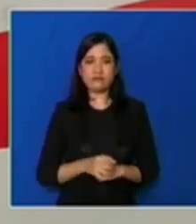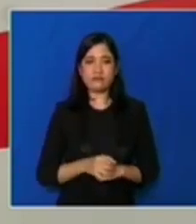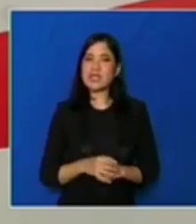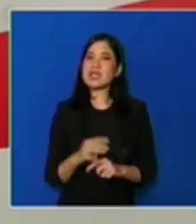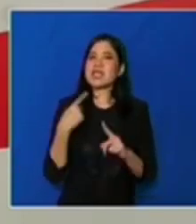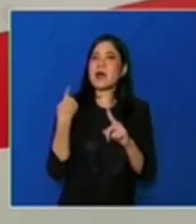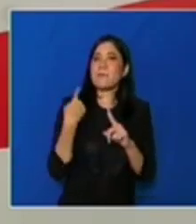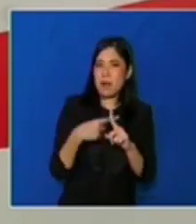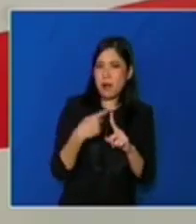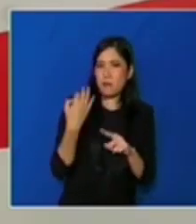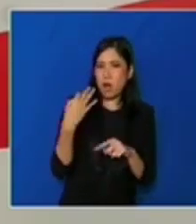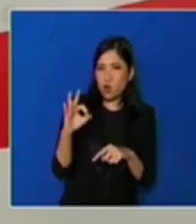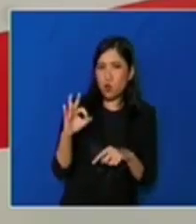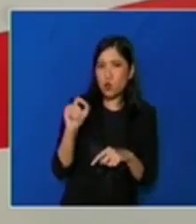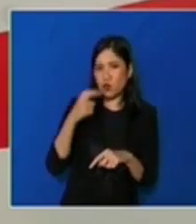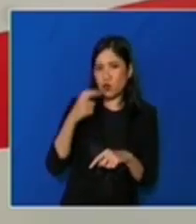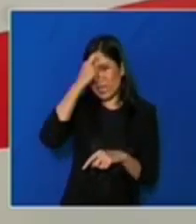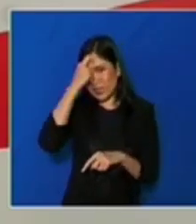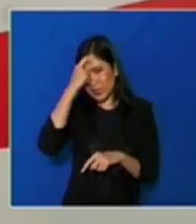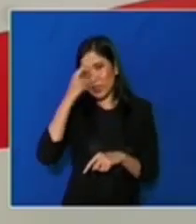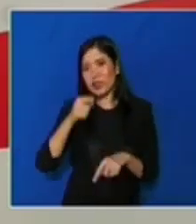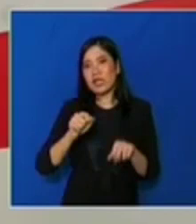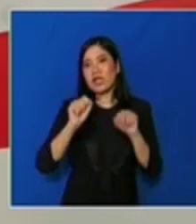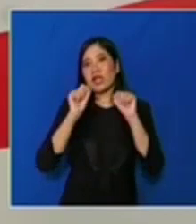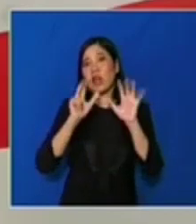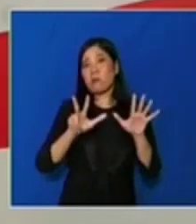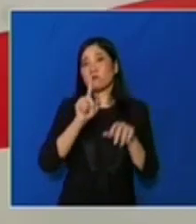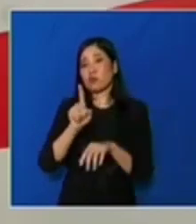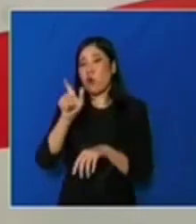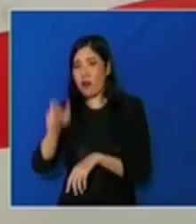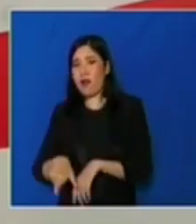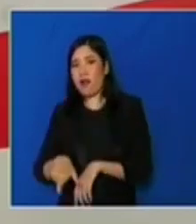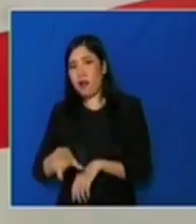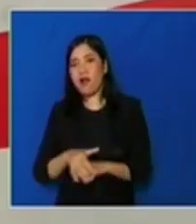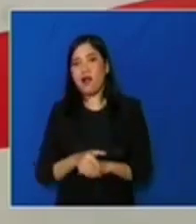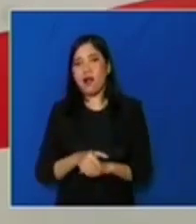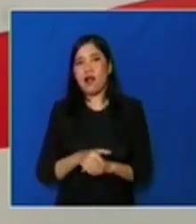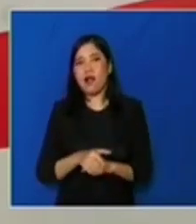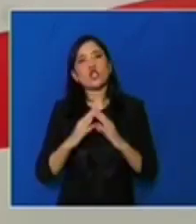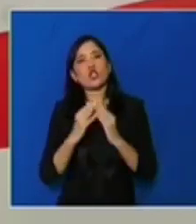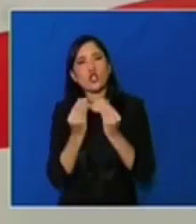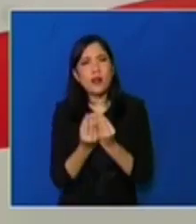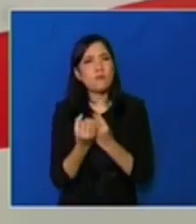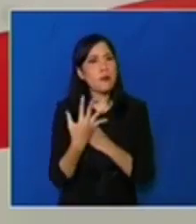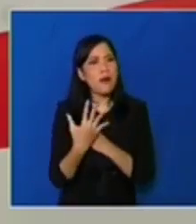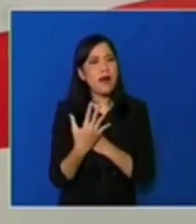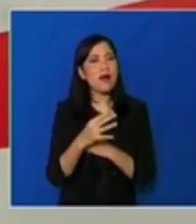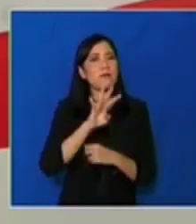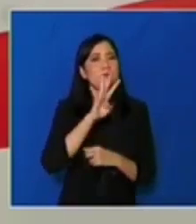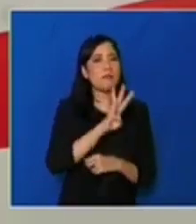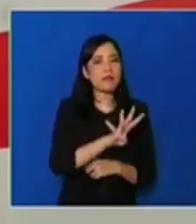kasus baru sebanyak 81 orang sehingga total kasus adalah